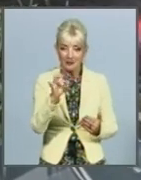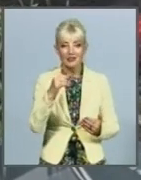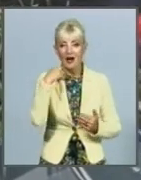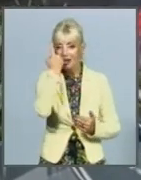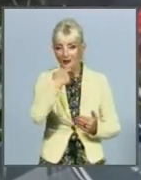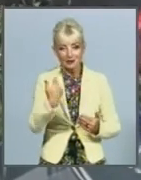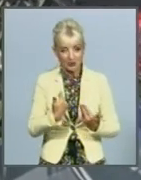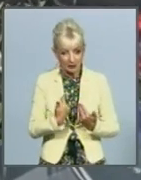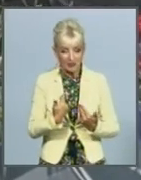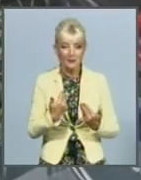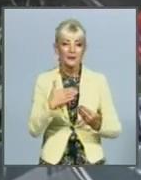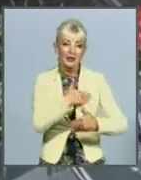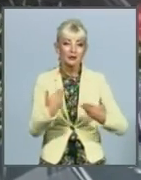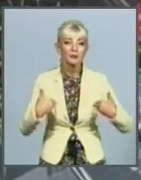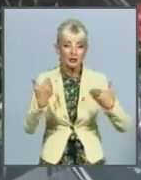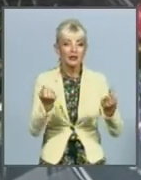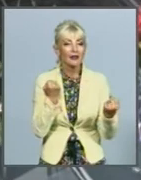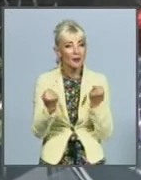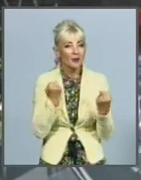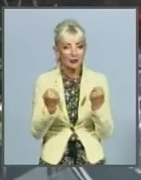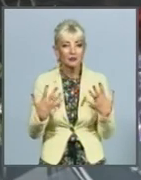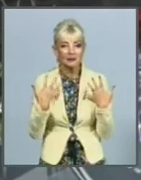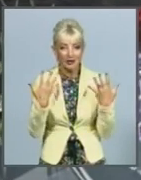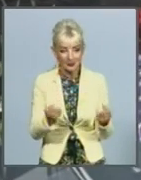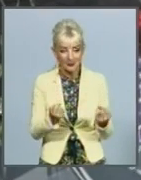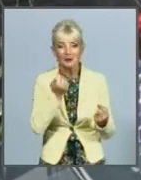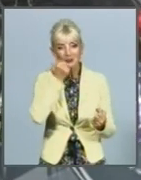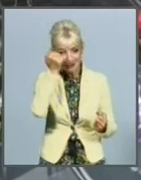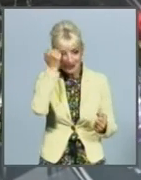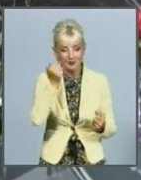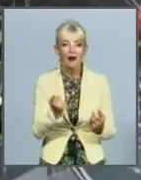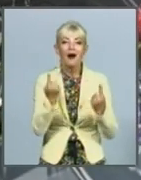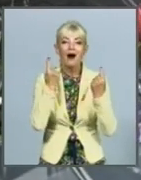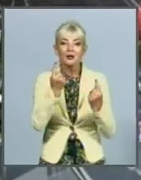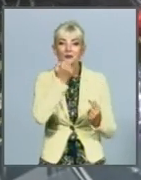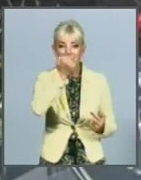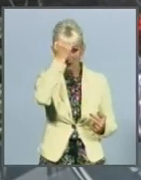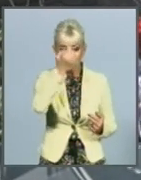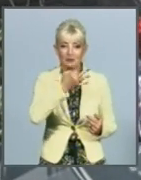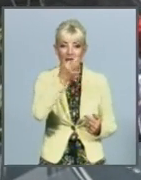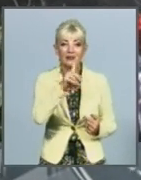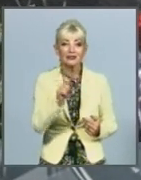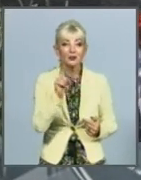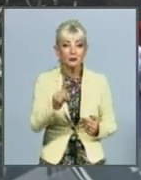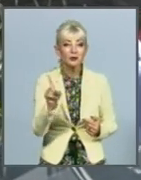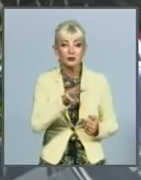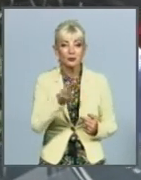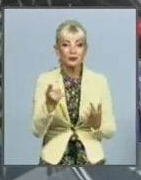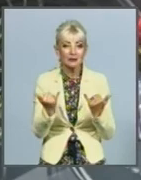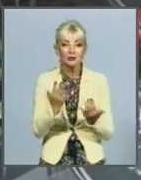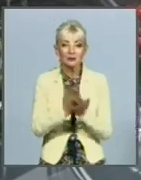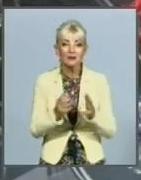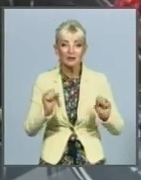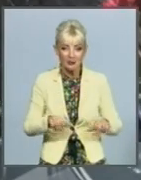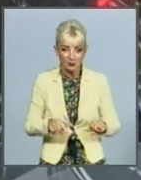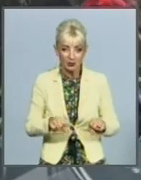пожелать крепкого-крепкого здоровья, прежде всего. Спасибо. Сказать вам огромное спасибо за то, что мы сегодня имеем